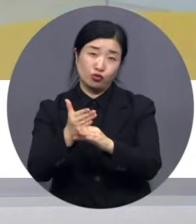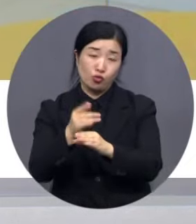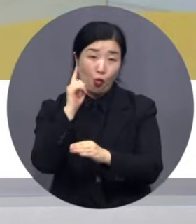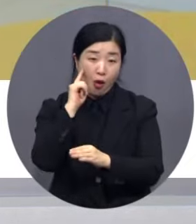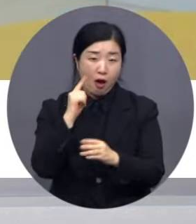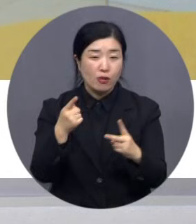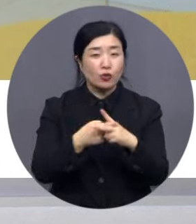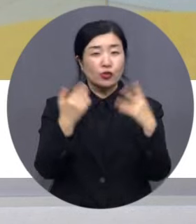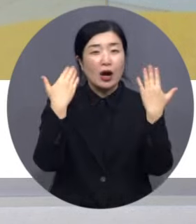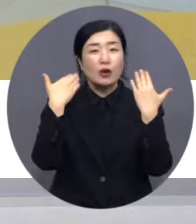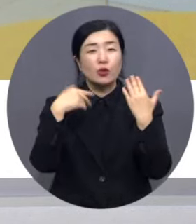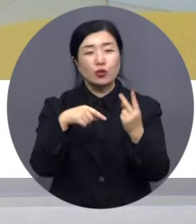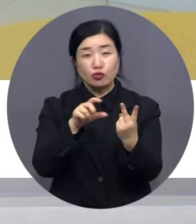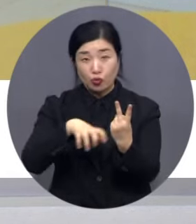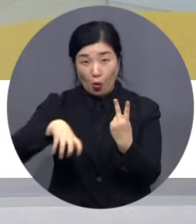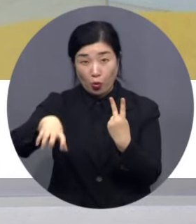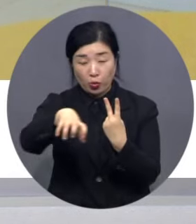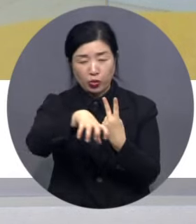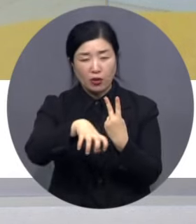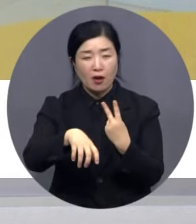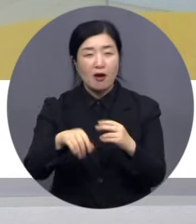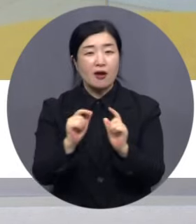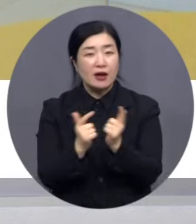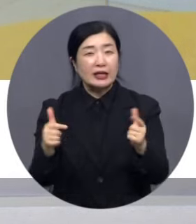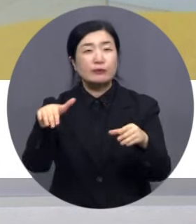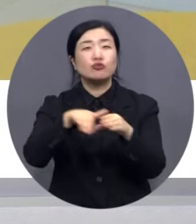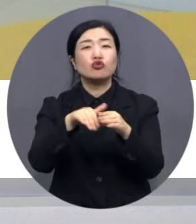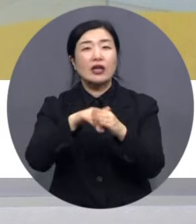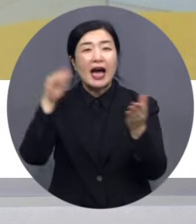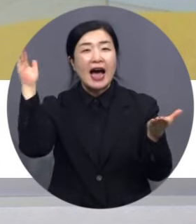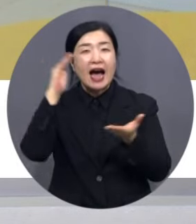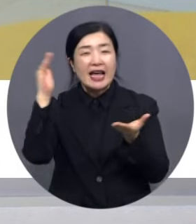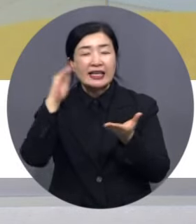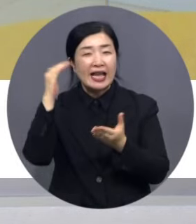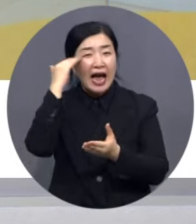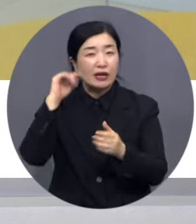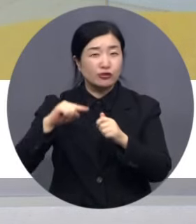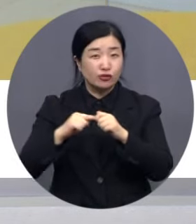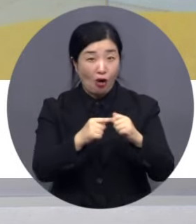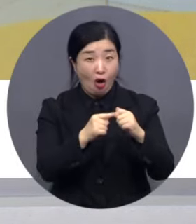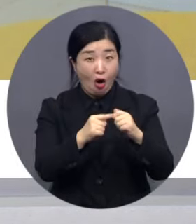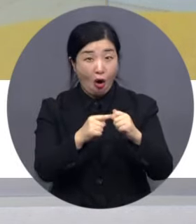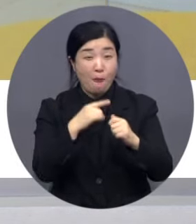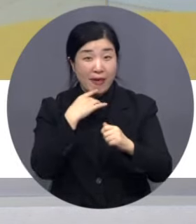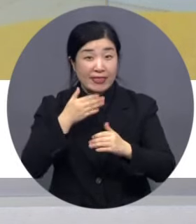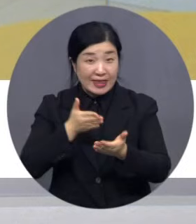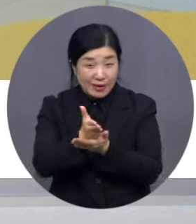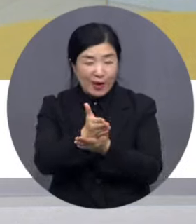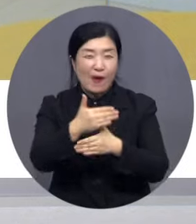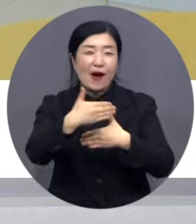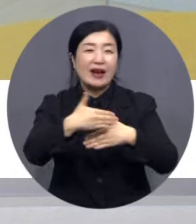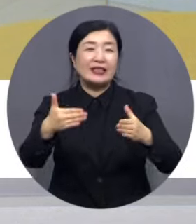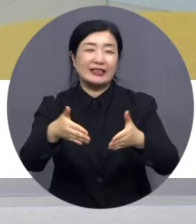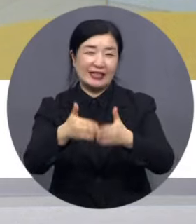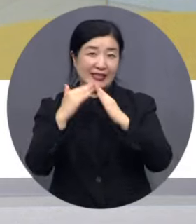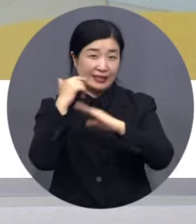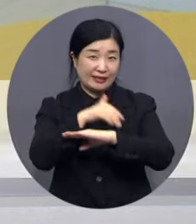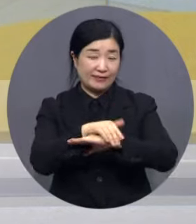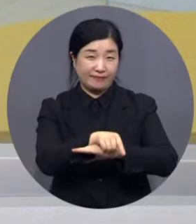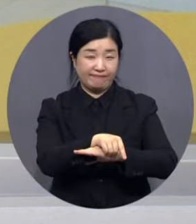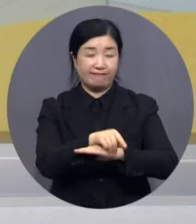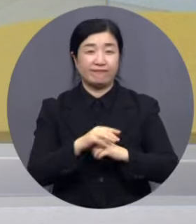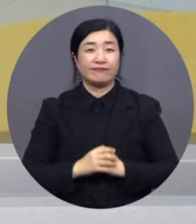올해 처음으로 초등학교 두 곳에 다문화 가정 학생들을 위한 한국어 학급이 만들어졌습니다. 김하은 기자입니다.